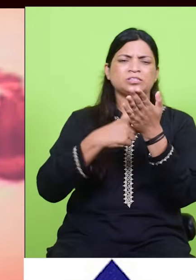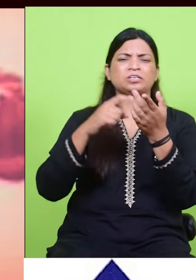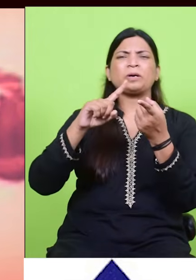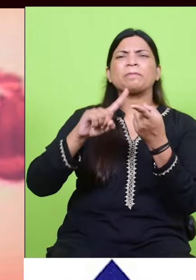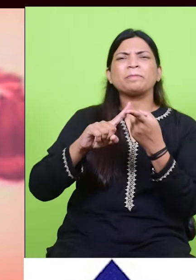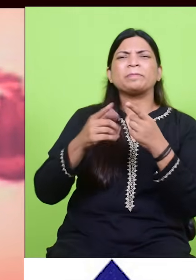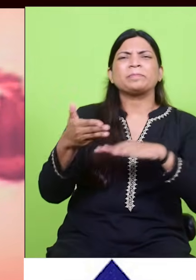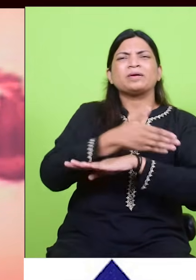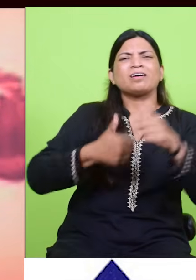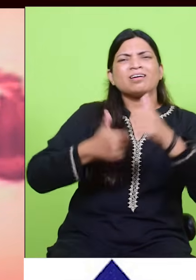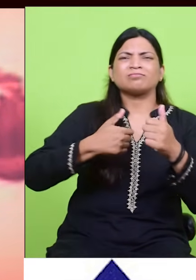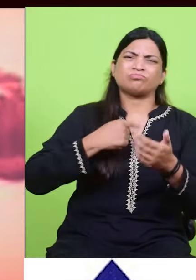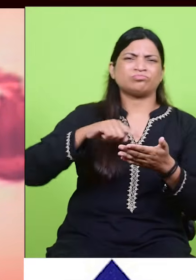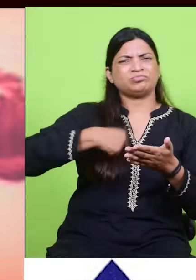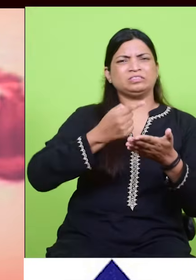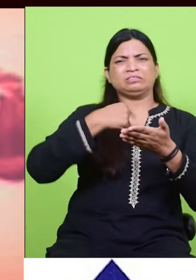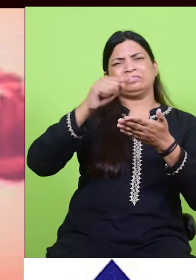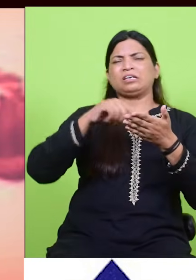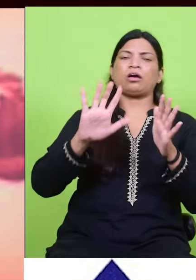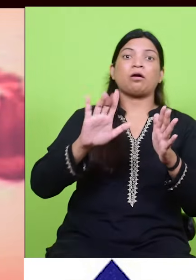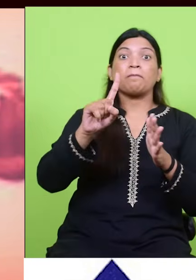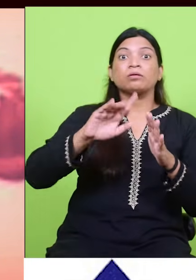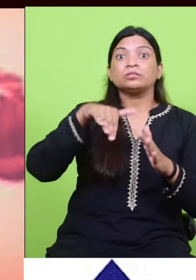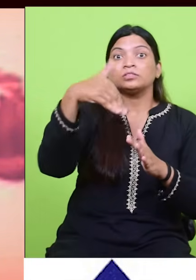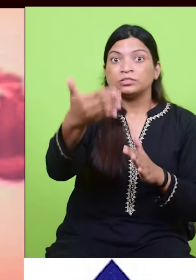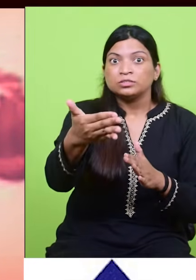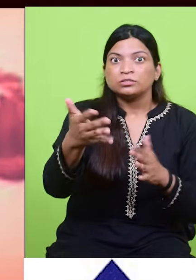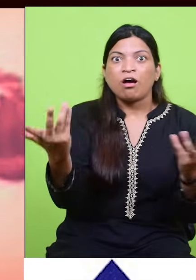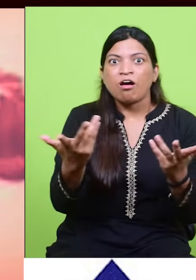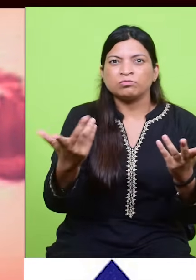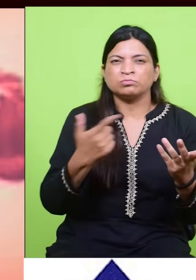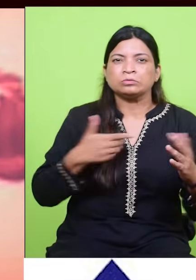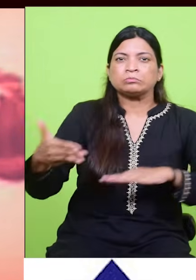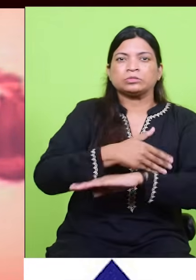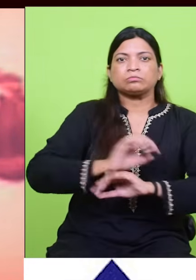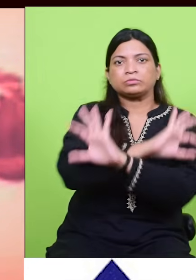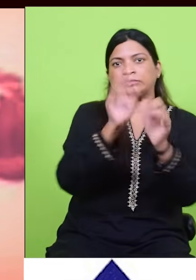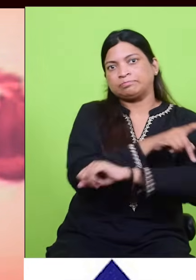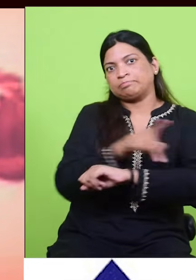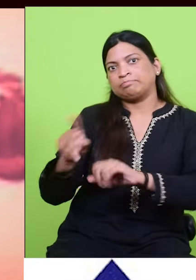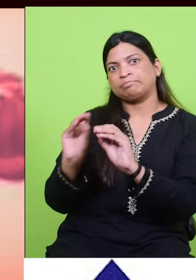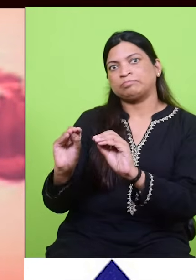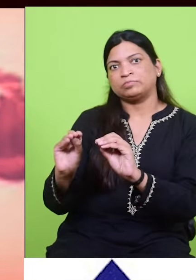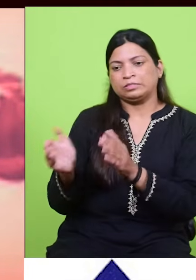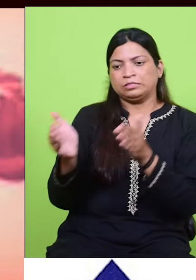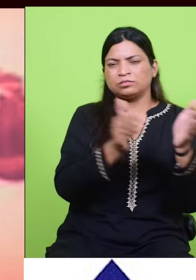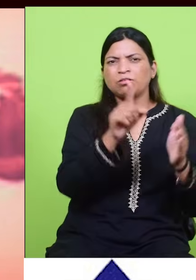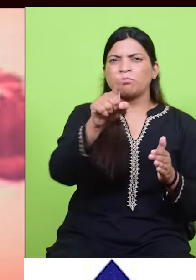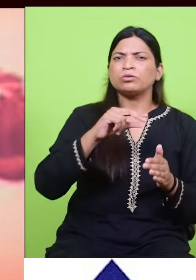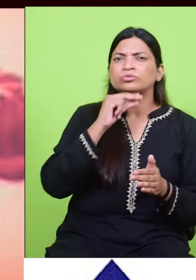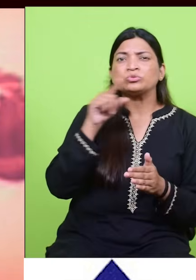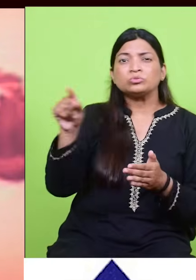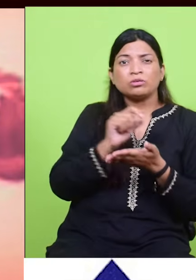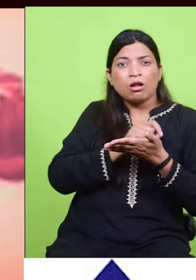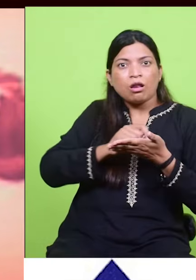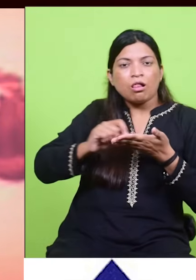ओके, कॉपी हमने चेक करना है, तो बट ठीक है, हमको थोड़ा लगता था कि प्रॉपर होना चाहिए सारी चीज़ें। एक और चीज़ साथ में हमको करना, एक चैलेंज बहुत बड़ा था